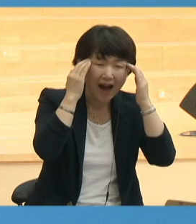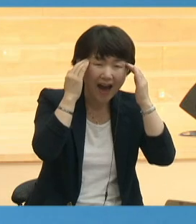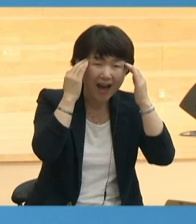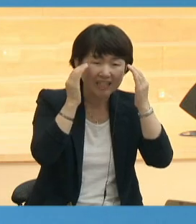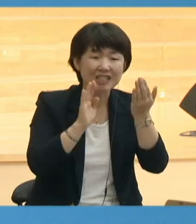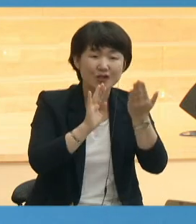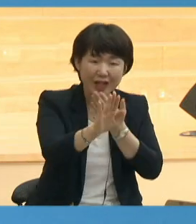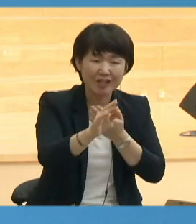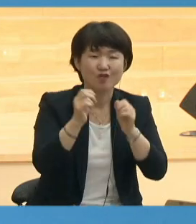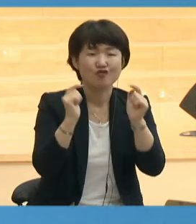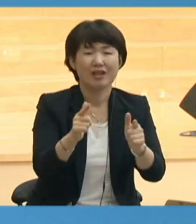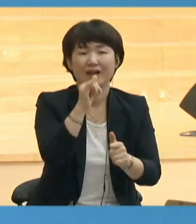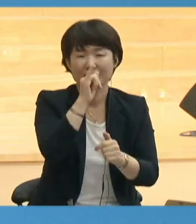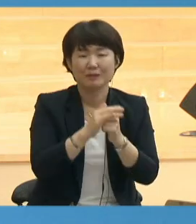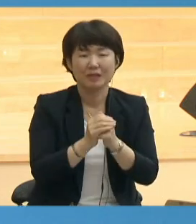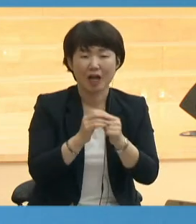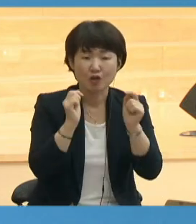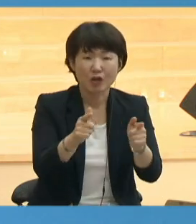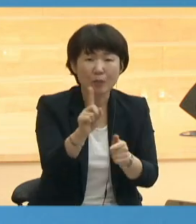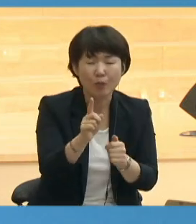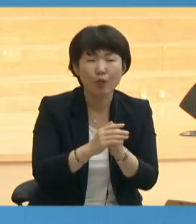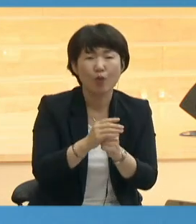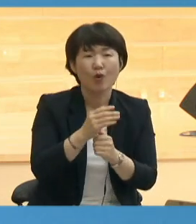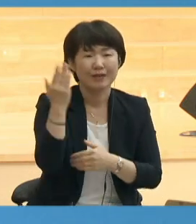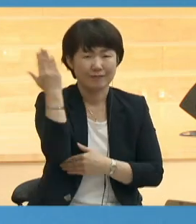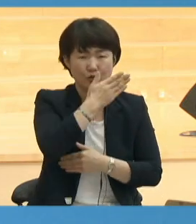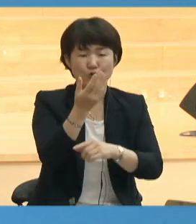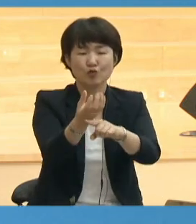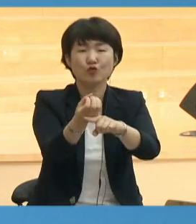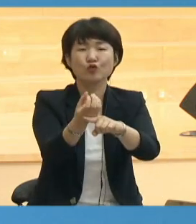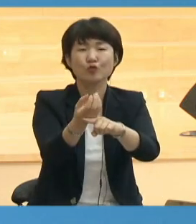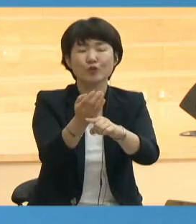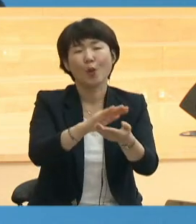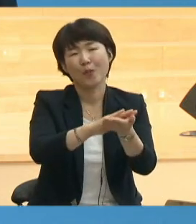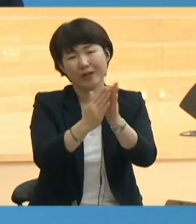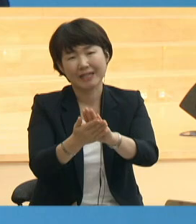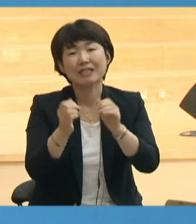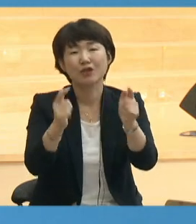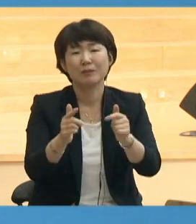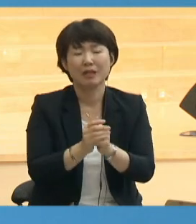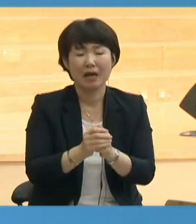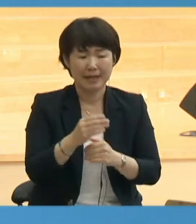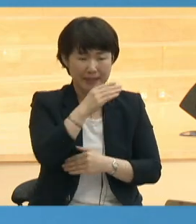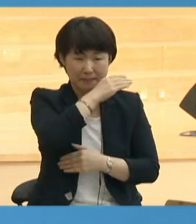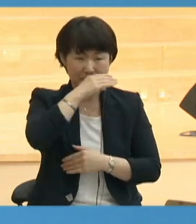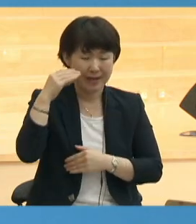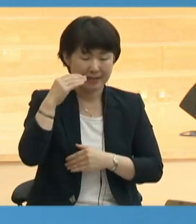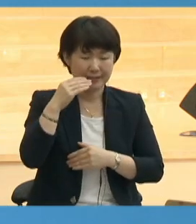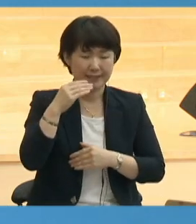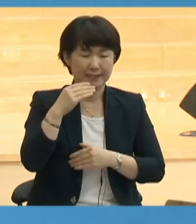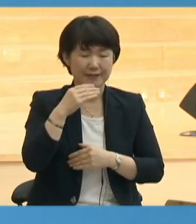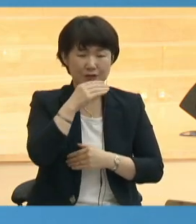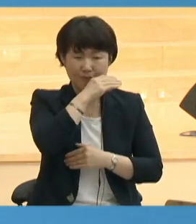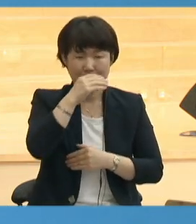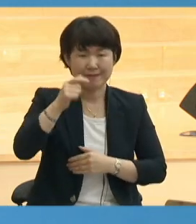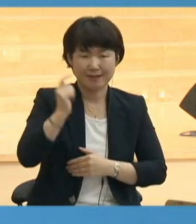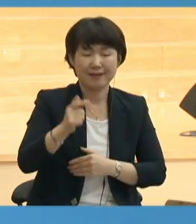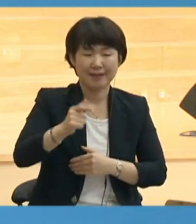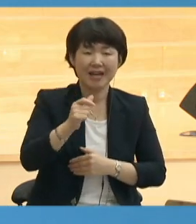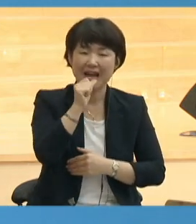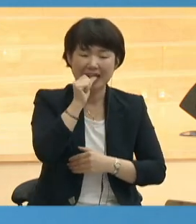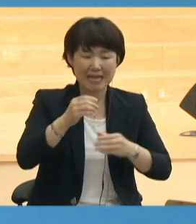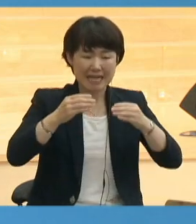어떤 게 점검 될 쉬는게 제대로 된 갑옷을 갖춰 입을 수 있는 기회에 근데